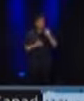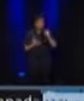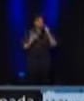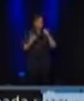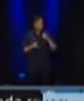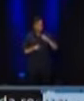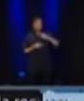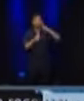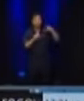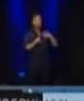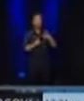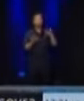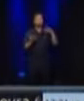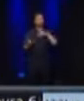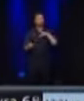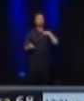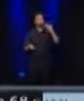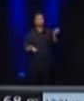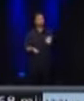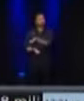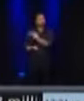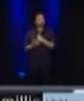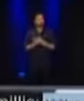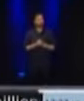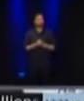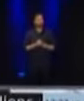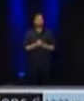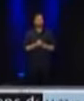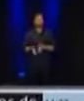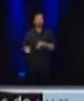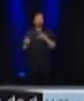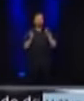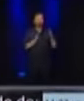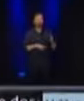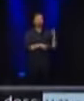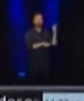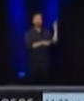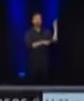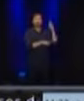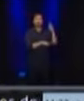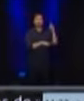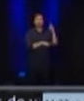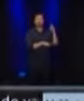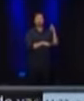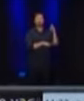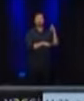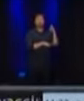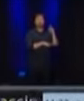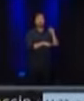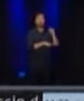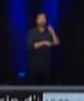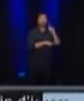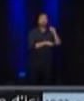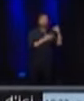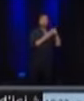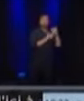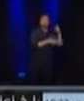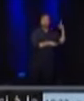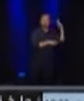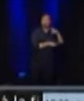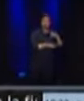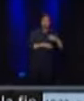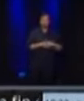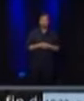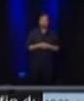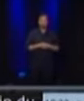Merci. Annie Guimette, Cogeco Nouvelle. Bonjour, messieurs. Justement, pour faire suite à André, logistiquement, là, vous dites, si la